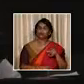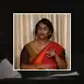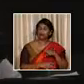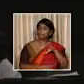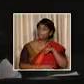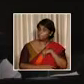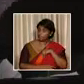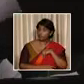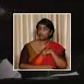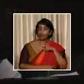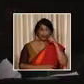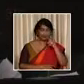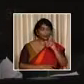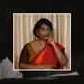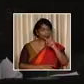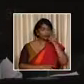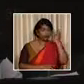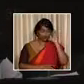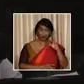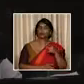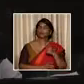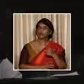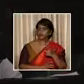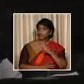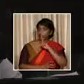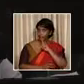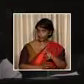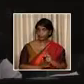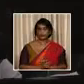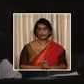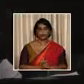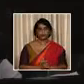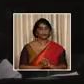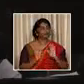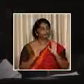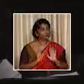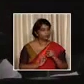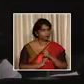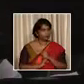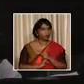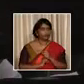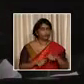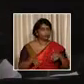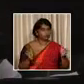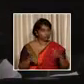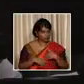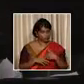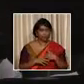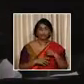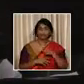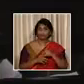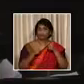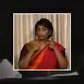கண்டறிவதாக குறிப்பிட்டீர்கள் நீதியை நிலைநாட்டுவதாக சொன்னீர்கள் ஆனால் இதுவரை இந்த நாட்டுக்குள் எந்த ஒரு நீதியும் நிலைநாட்டப்படவில்லை